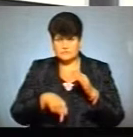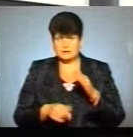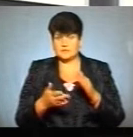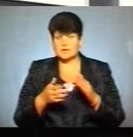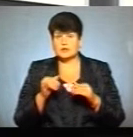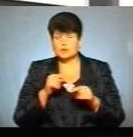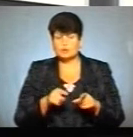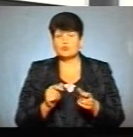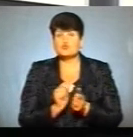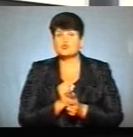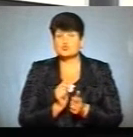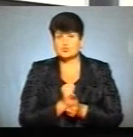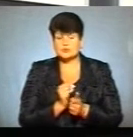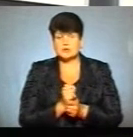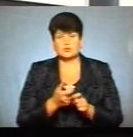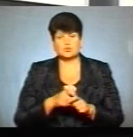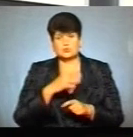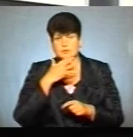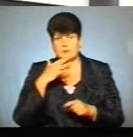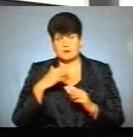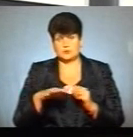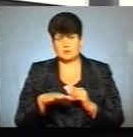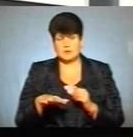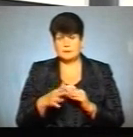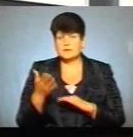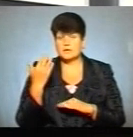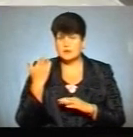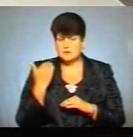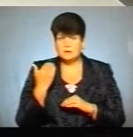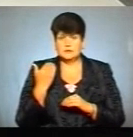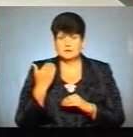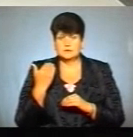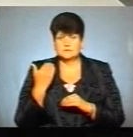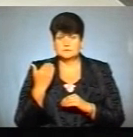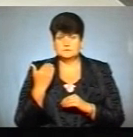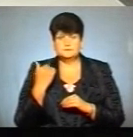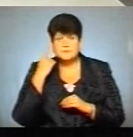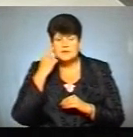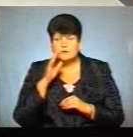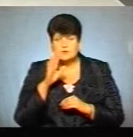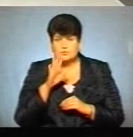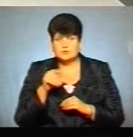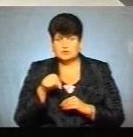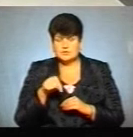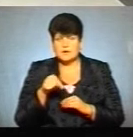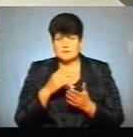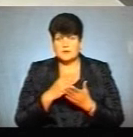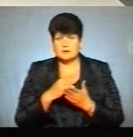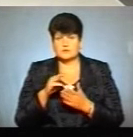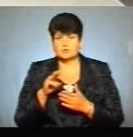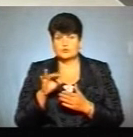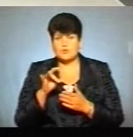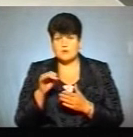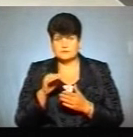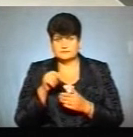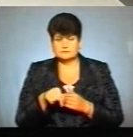те осушилось дуже багато територій. Там, де раніше ми навіть не думали, що там є торфові такі